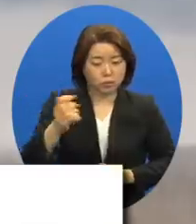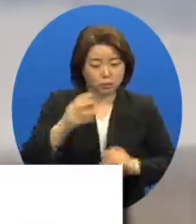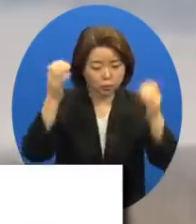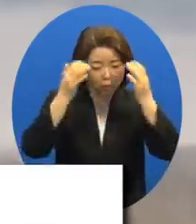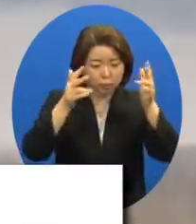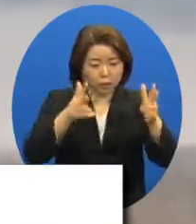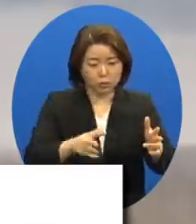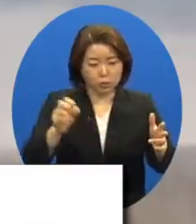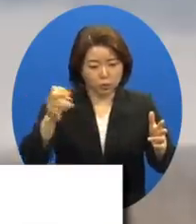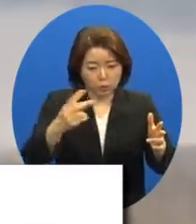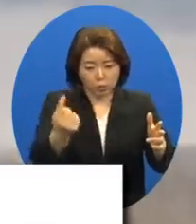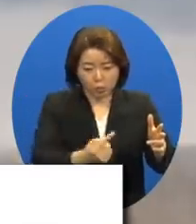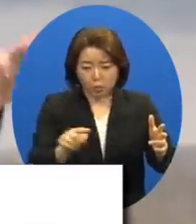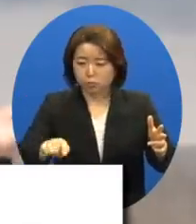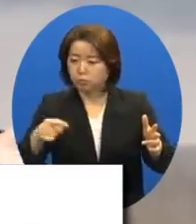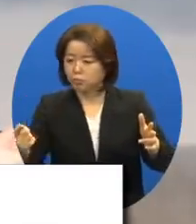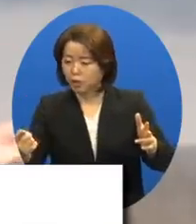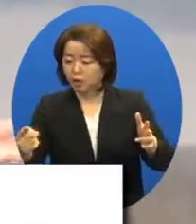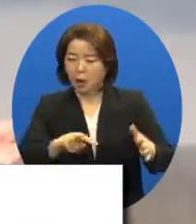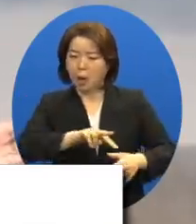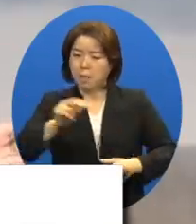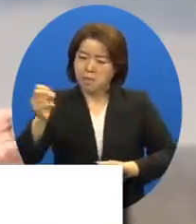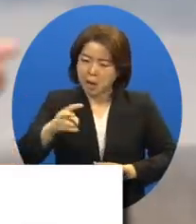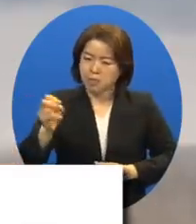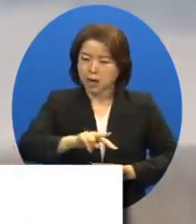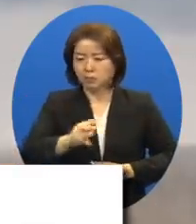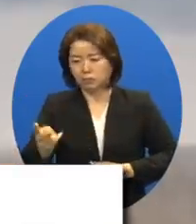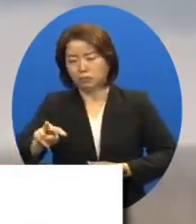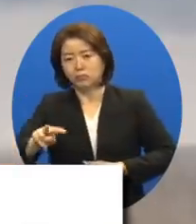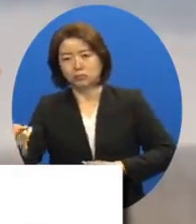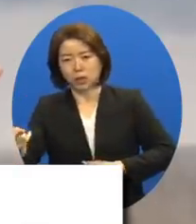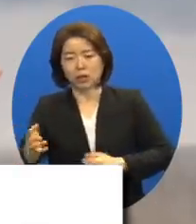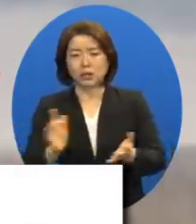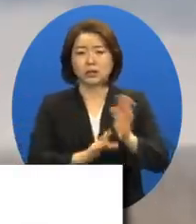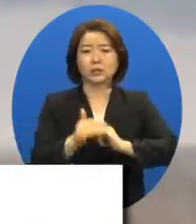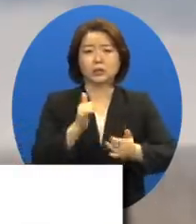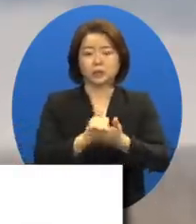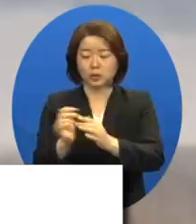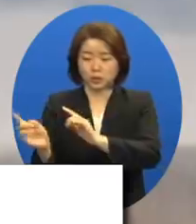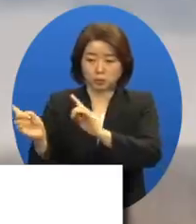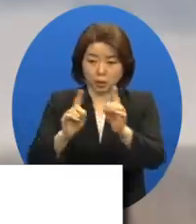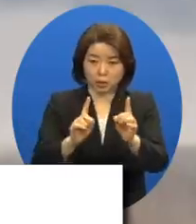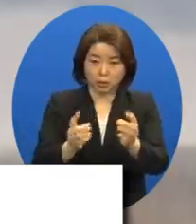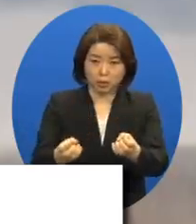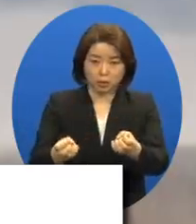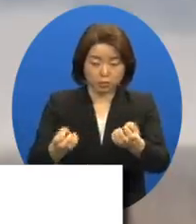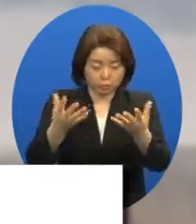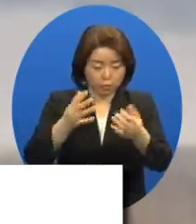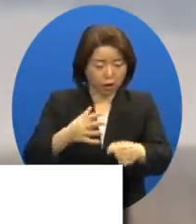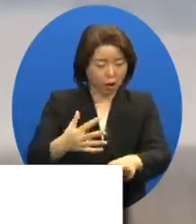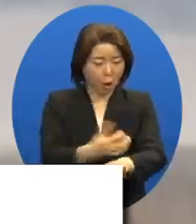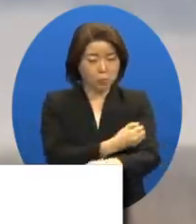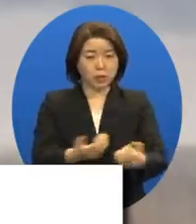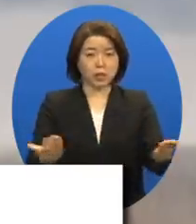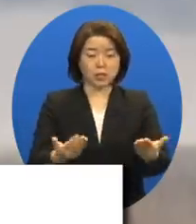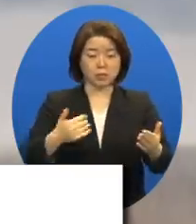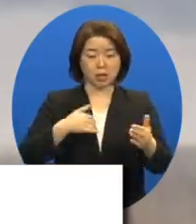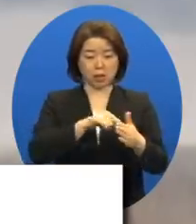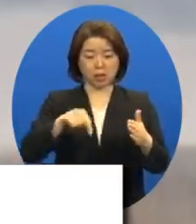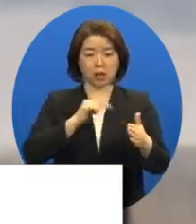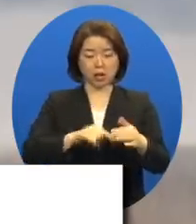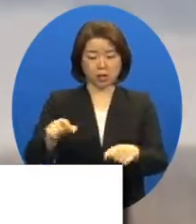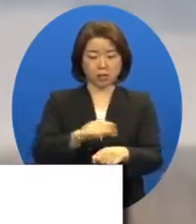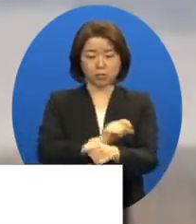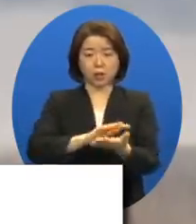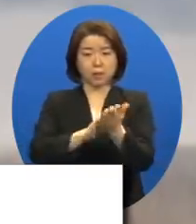겁니다 예수님의 부활 참 엄청난 일이지만 그렇다고 그래서 우리 안에 모트 빼가기 변화된